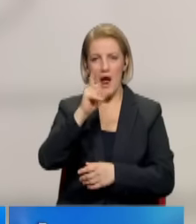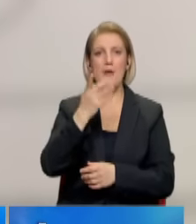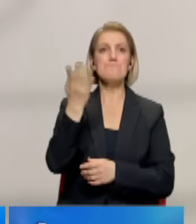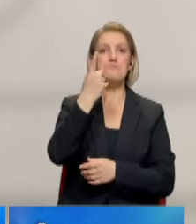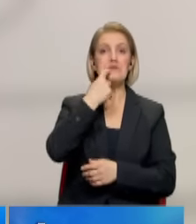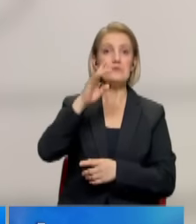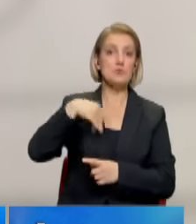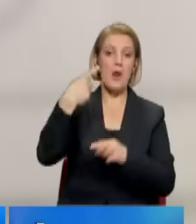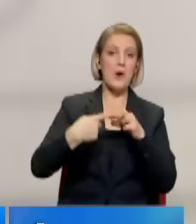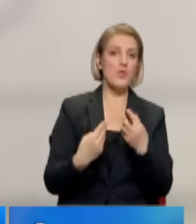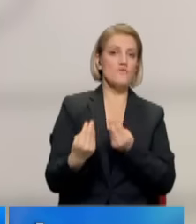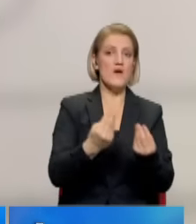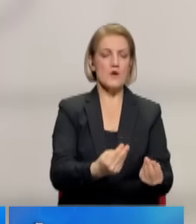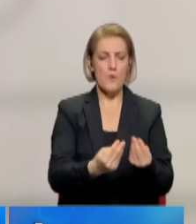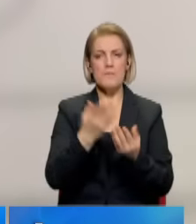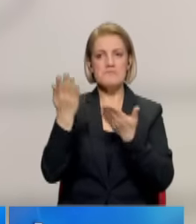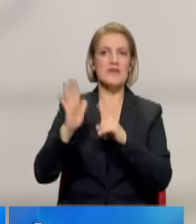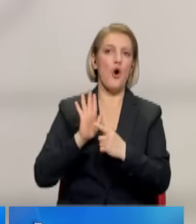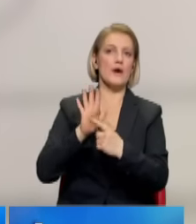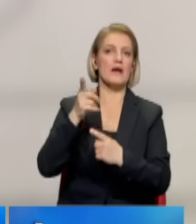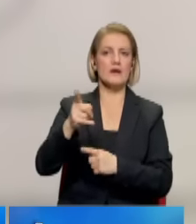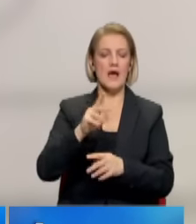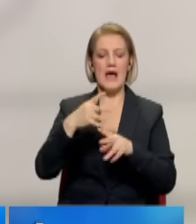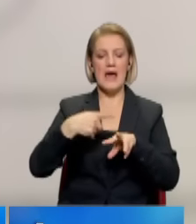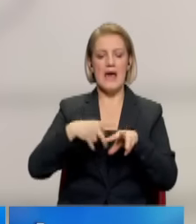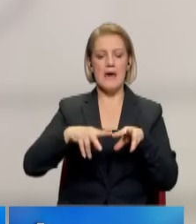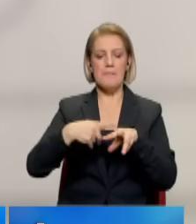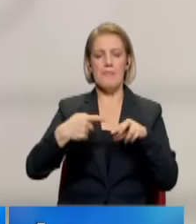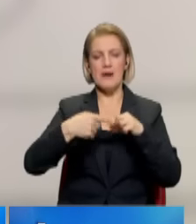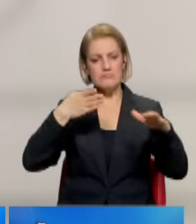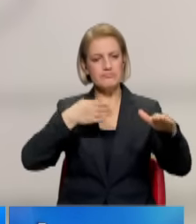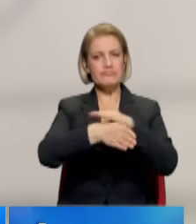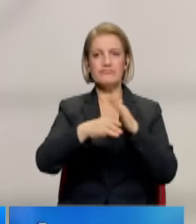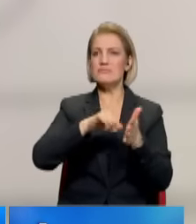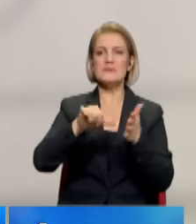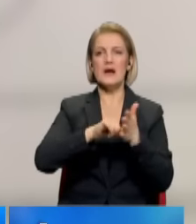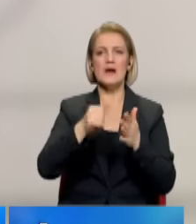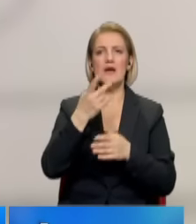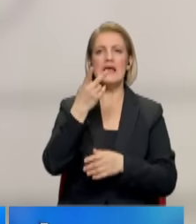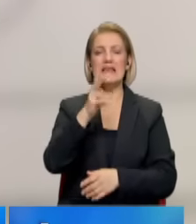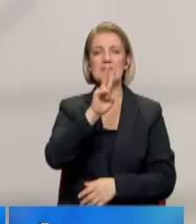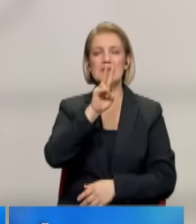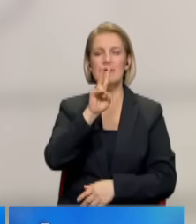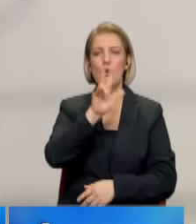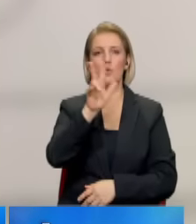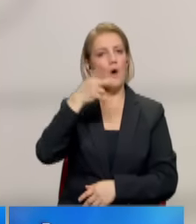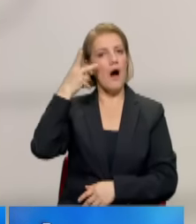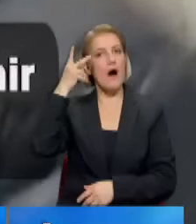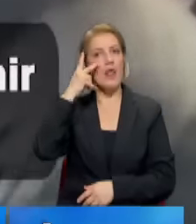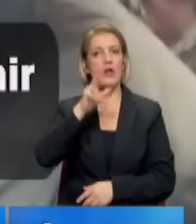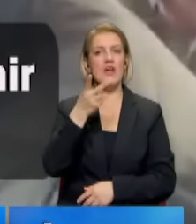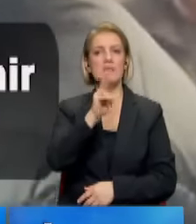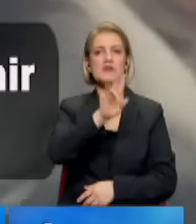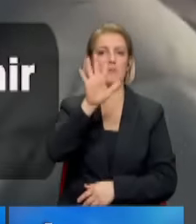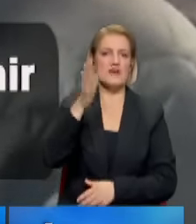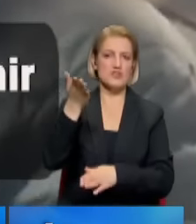yıl sonraya veriliyor bazı randevular. İşte bir örnek. MR için randevu tarihi 30 Aralık 2025. 13 ay sonrası.